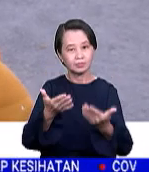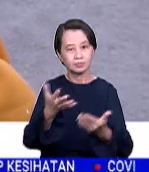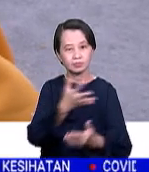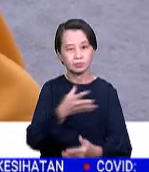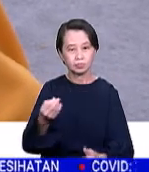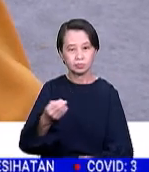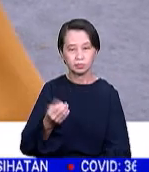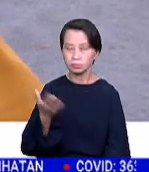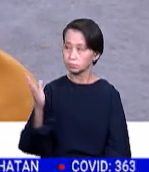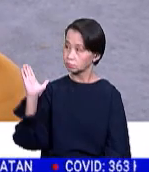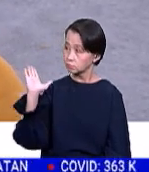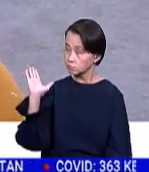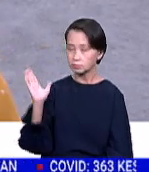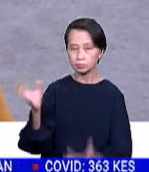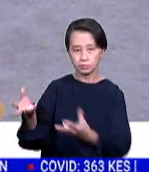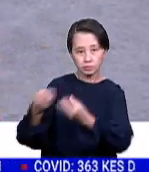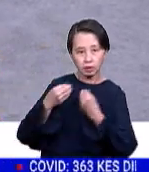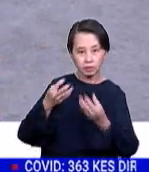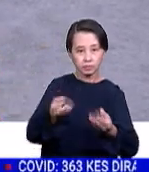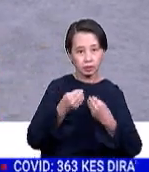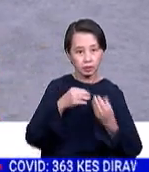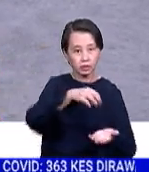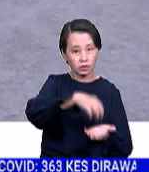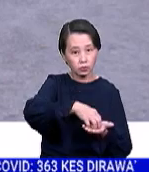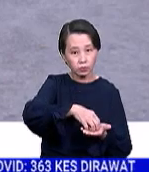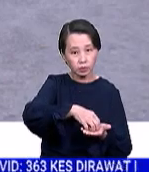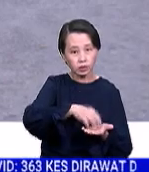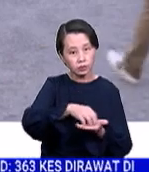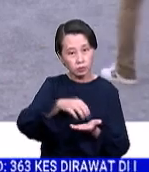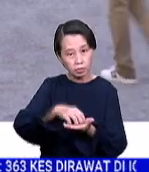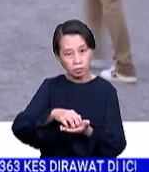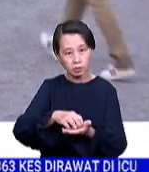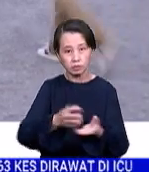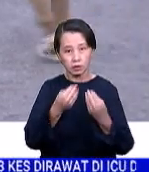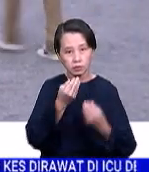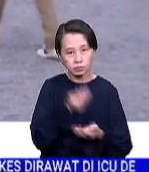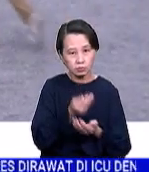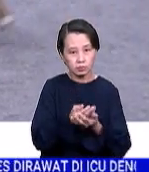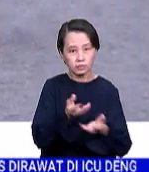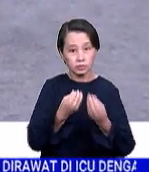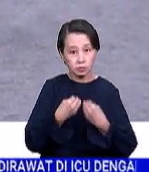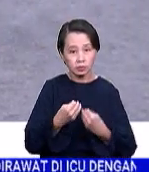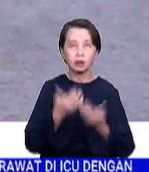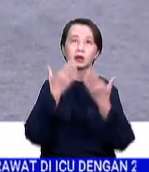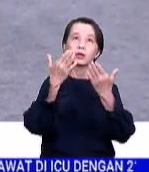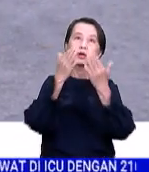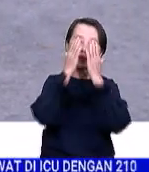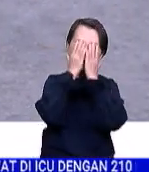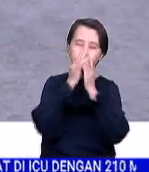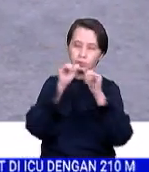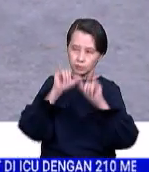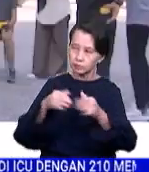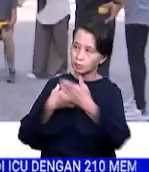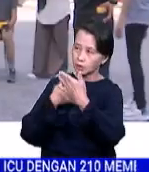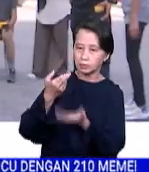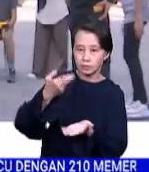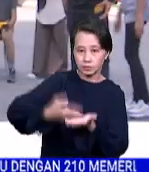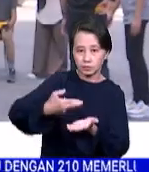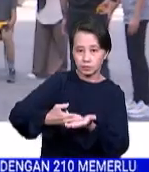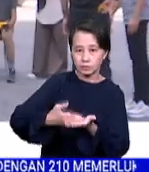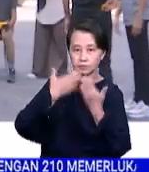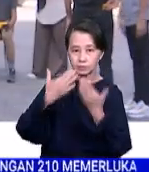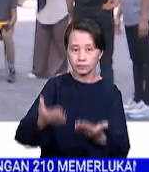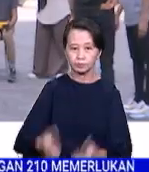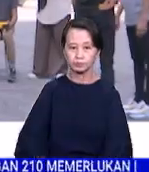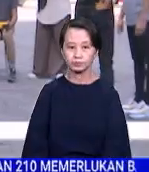apa enjoy-enjoy yang bagi kuih lah, beras lah, apalah, duit lah kan. Syukur Alhamdulillah lah masih ada lagi rezeki Mak Jah. Saya rasa